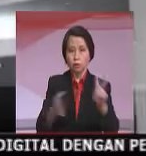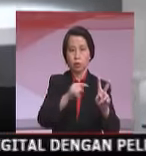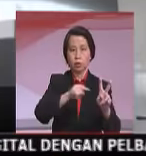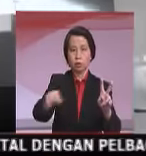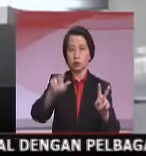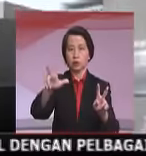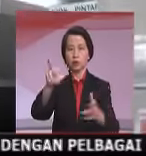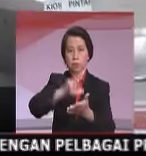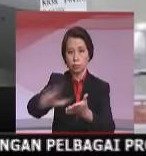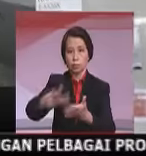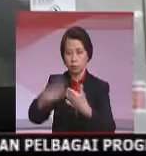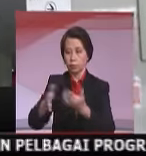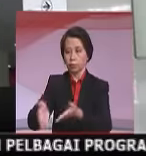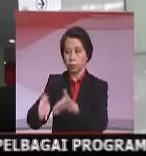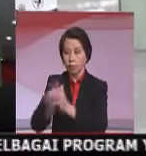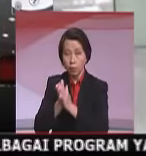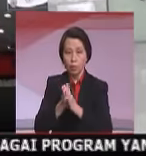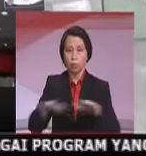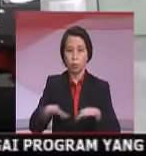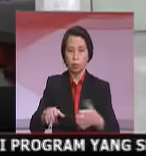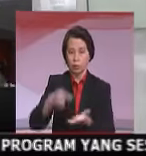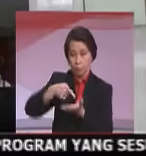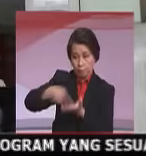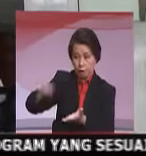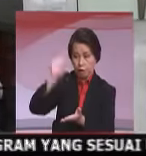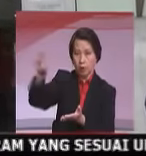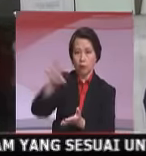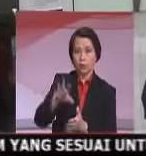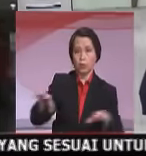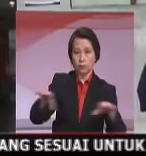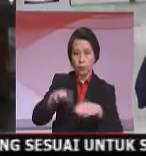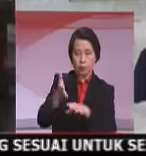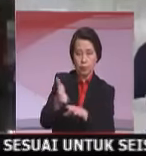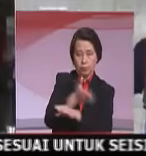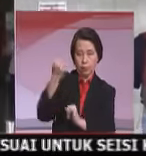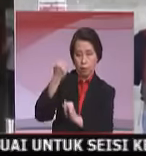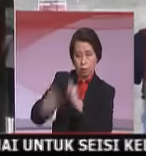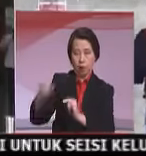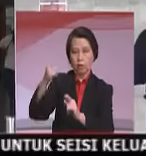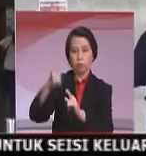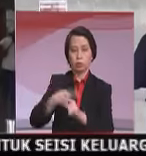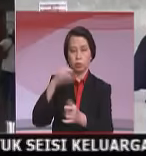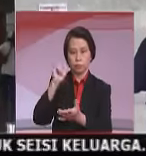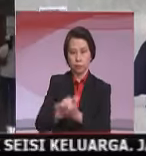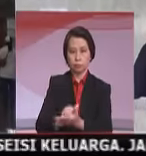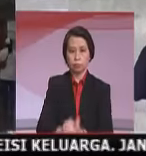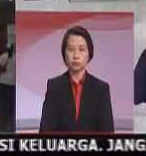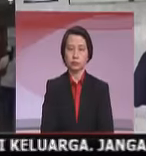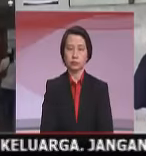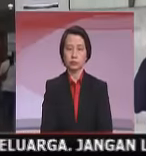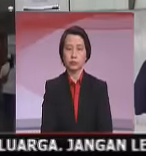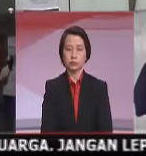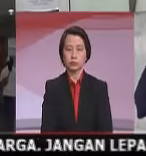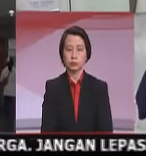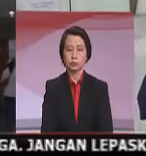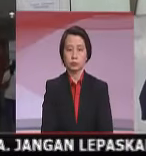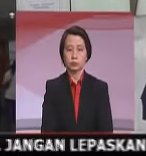minggu selepas permohonan dibuat. Pembayaran akan dilaksana sebelum akhir bulan berikutnya.